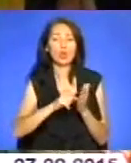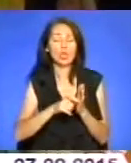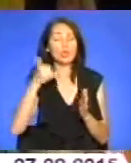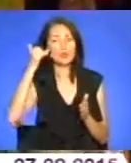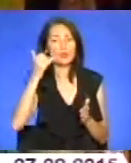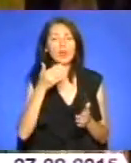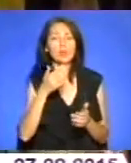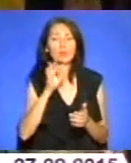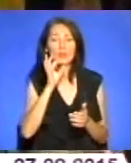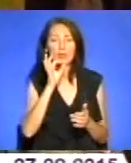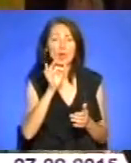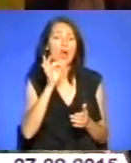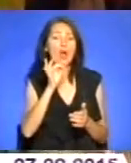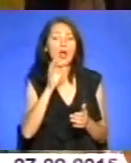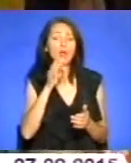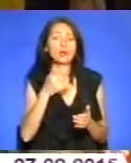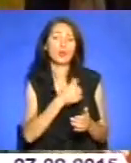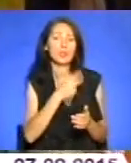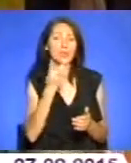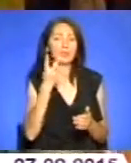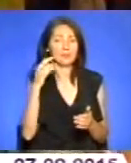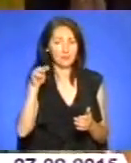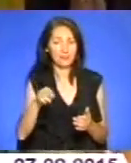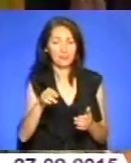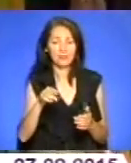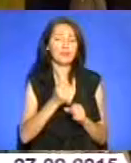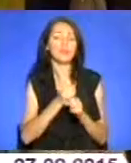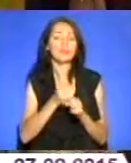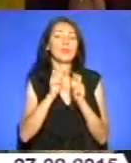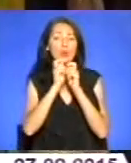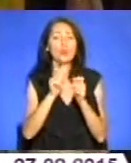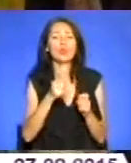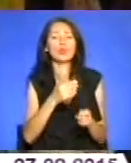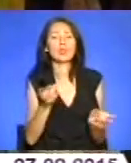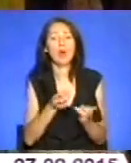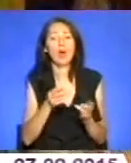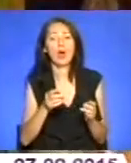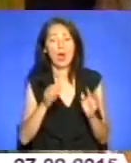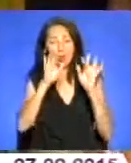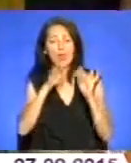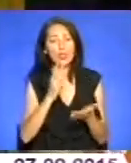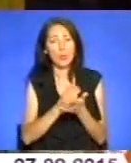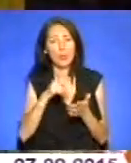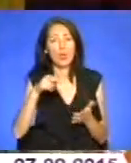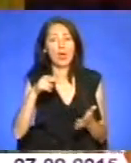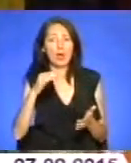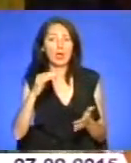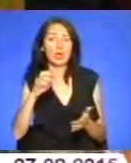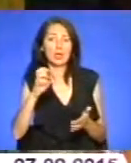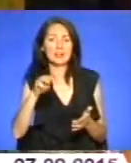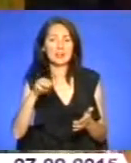хочемо на 2000 зробити йому якийсь подарунок. Що вам купити? Комп'ютер має, планшет має, телефон має. Ну все має, таке, що для нього, то все